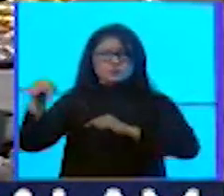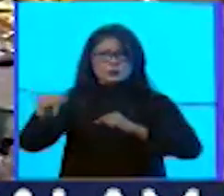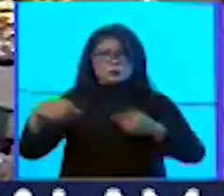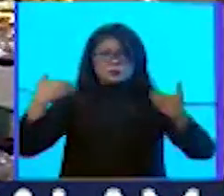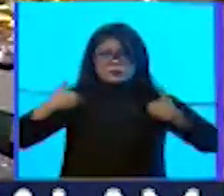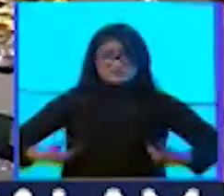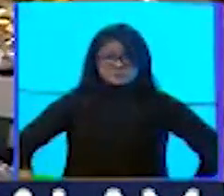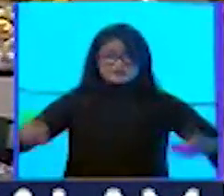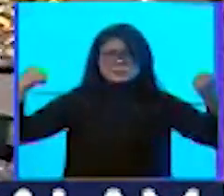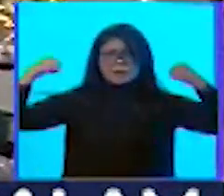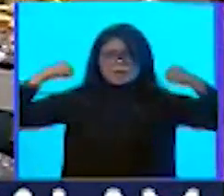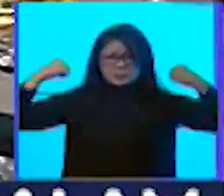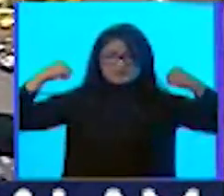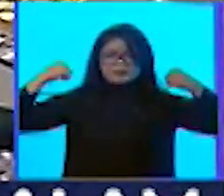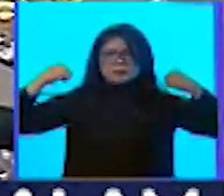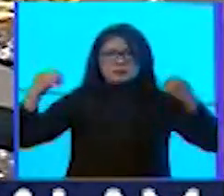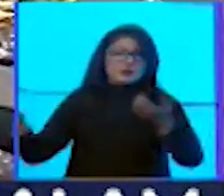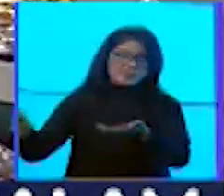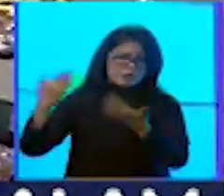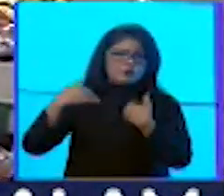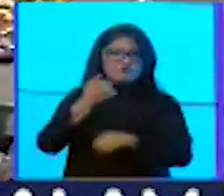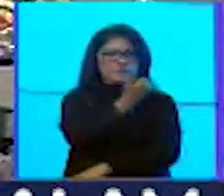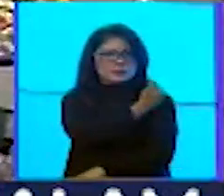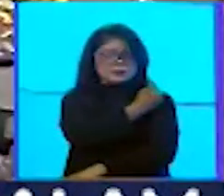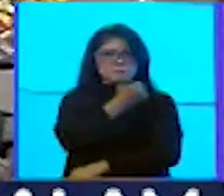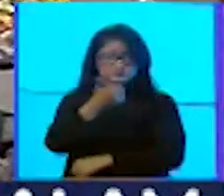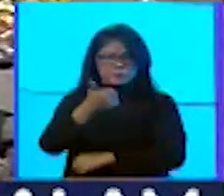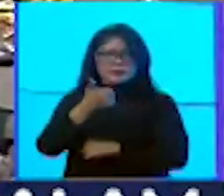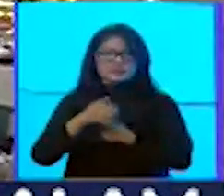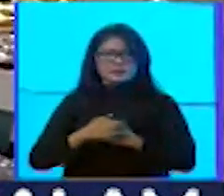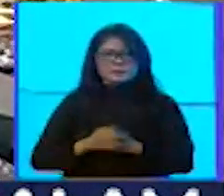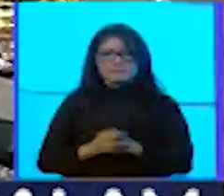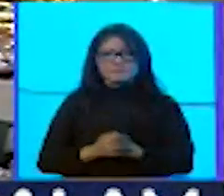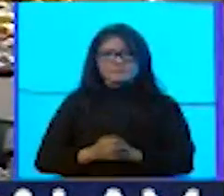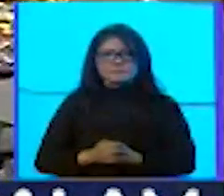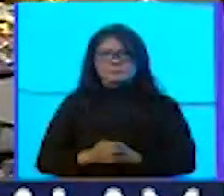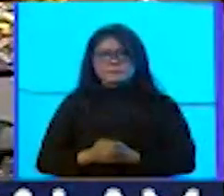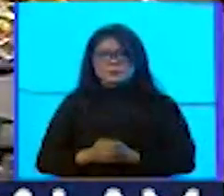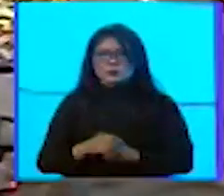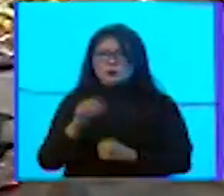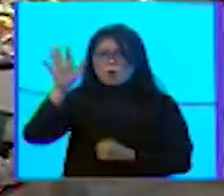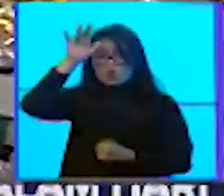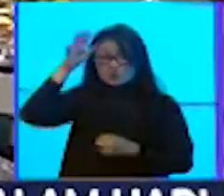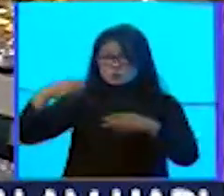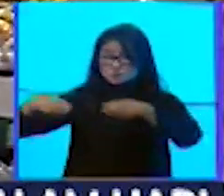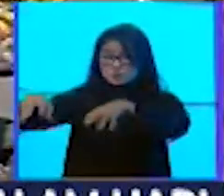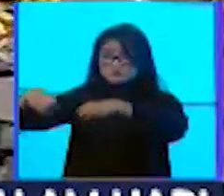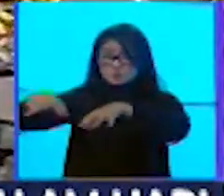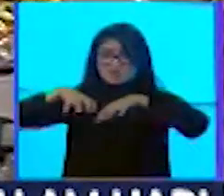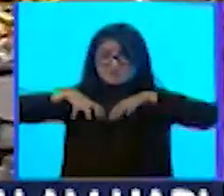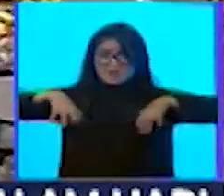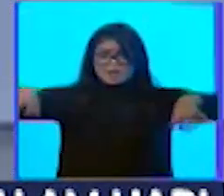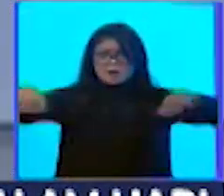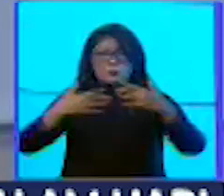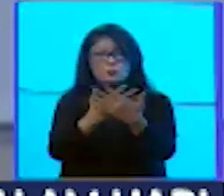bisa mengikuti kegiatan ini dipersilahkan. Jadi ditujukannya untuk pedagang yang lewat maupun warga sekitar yang